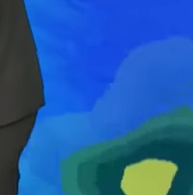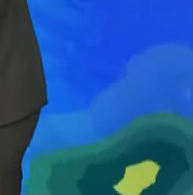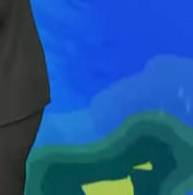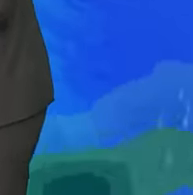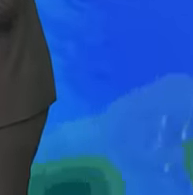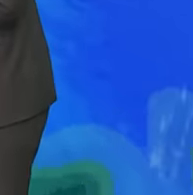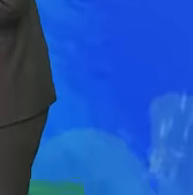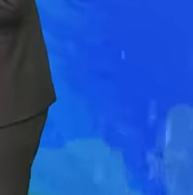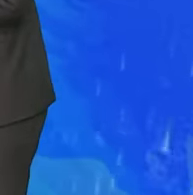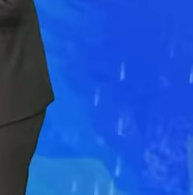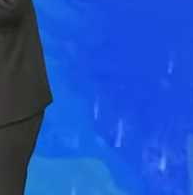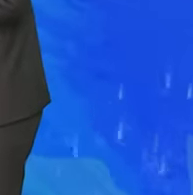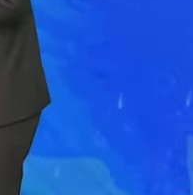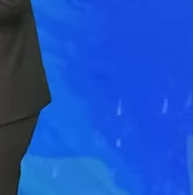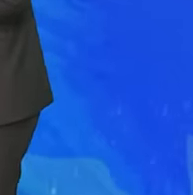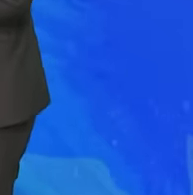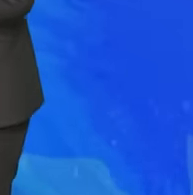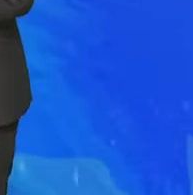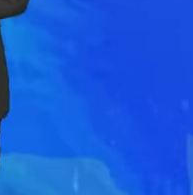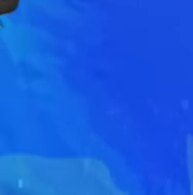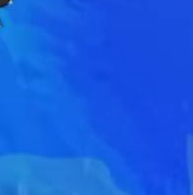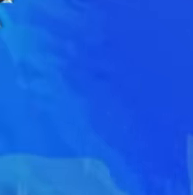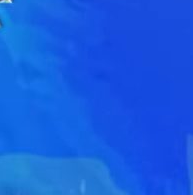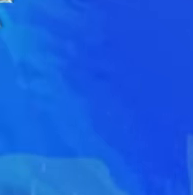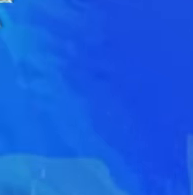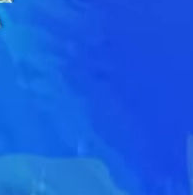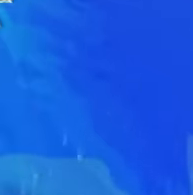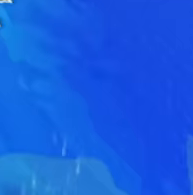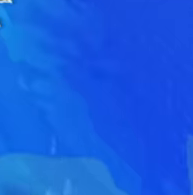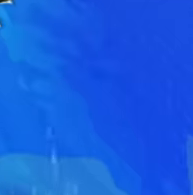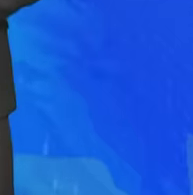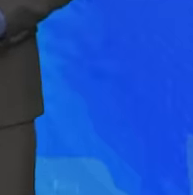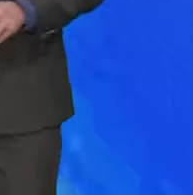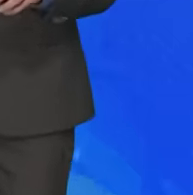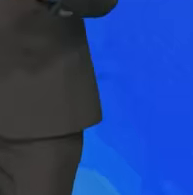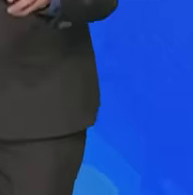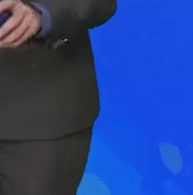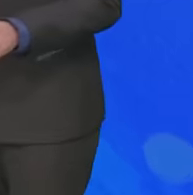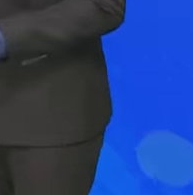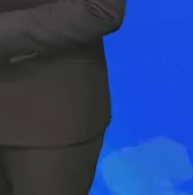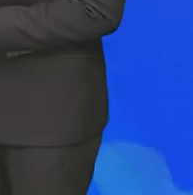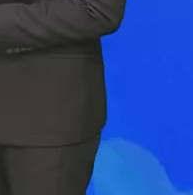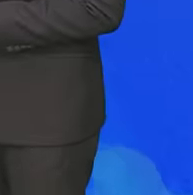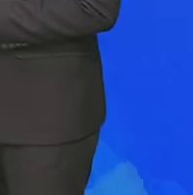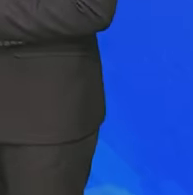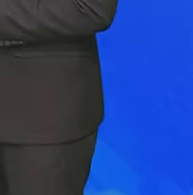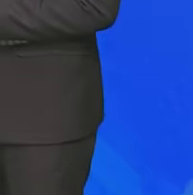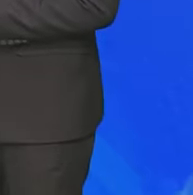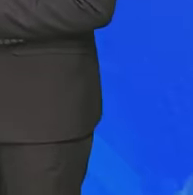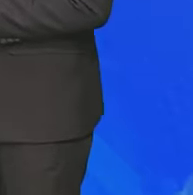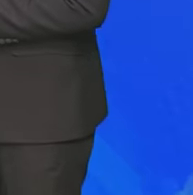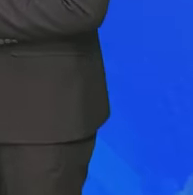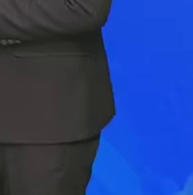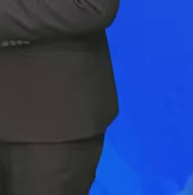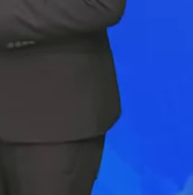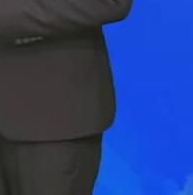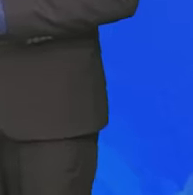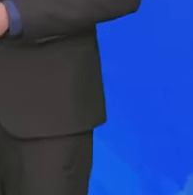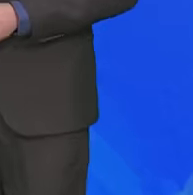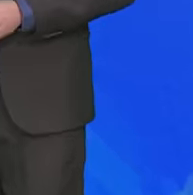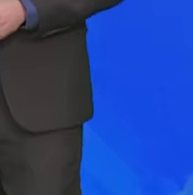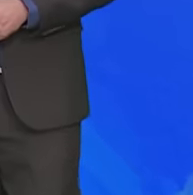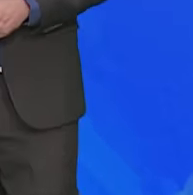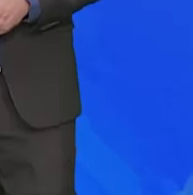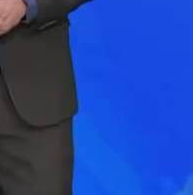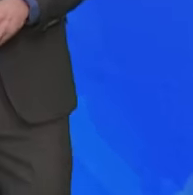sa southern part ng Davao Region, Sokcergen at Zamboanga Peninsula, pero wala na pong aasahang ulan sa malaking bahagi ng Mindanao